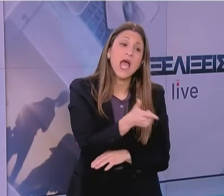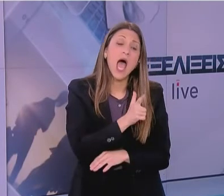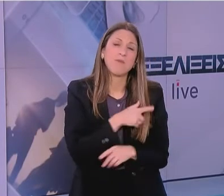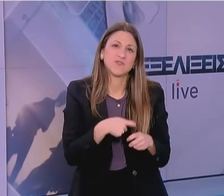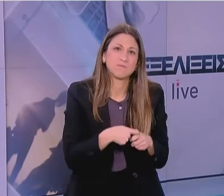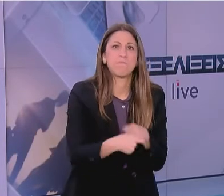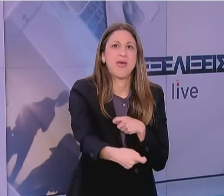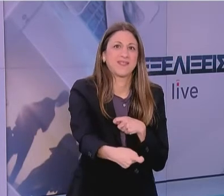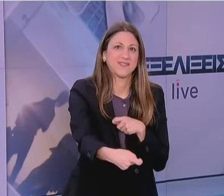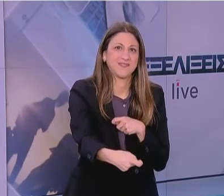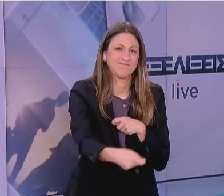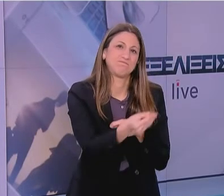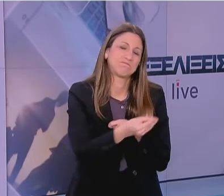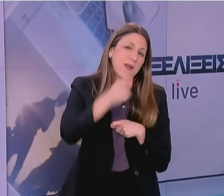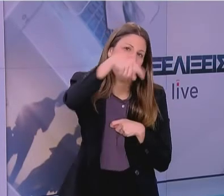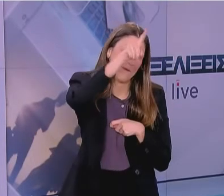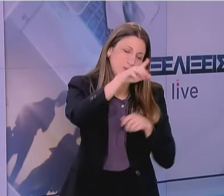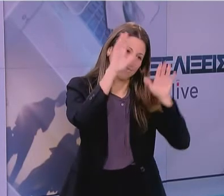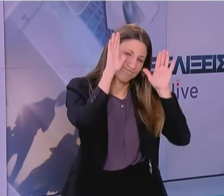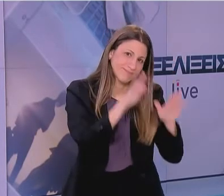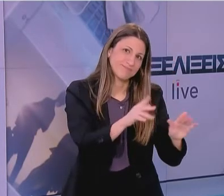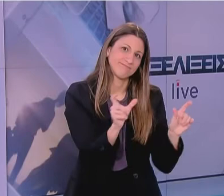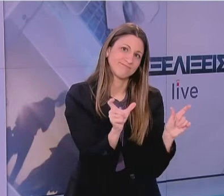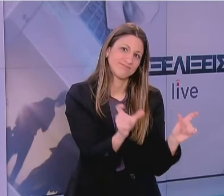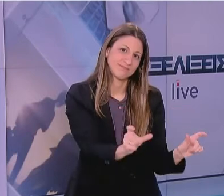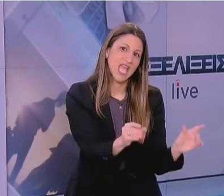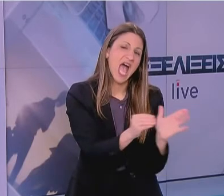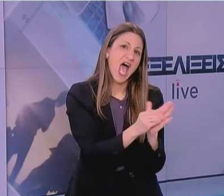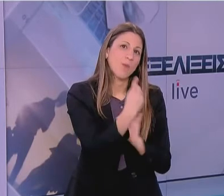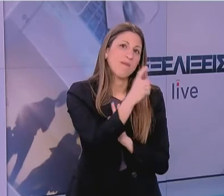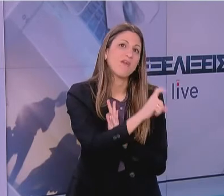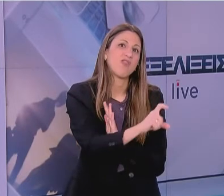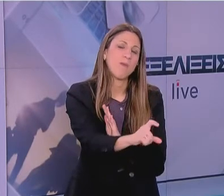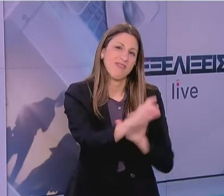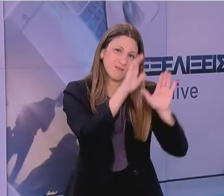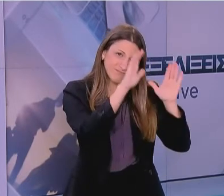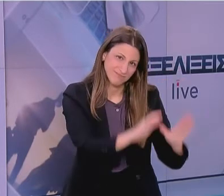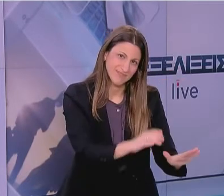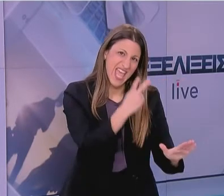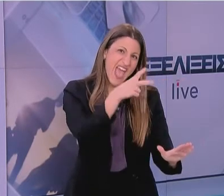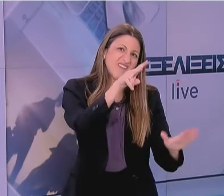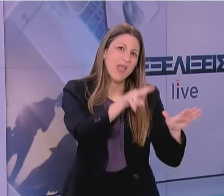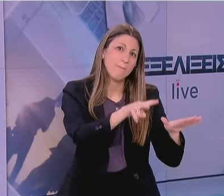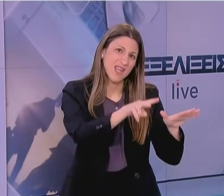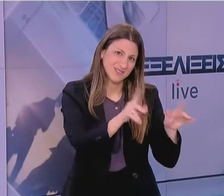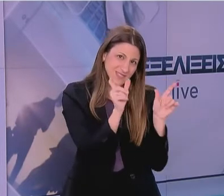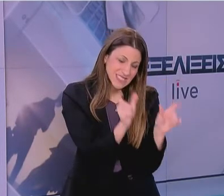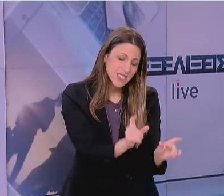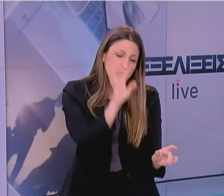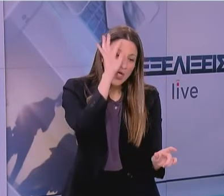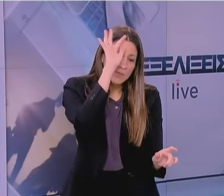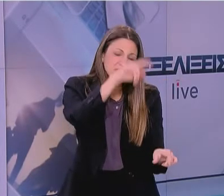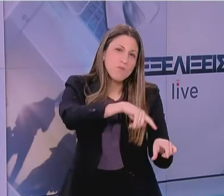την παράτασή της. Οι κάτοικοι του Εχήνου θα παραμείνουν σε καραντίνα για ακόμη μία εβδομάδα, για 7 μέρες, και αυτό για